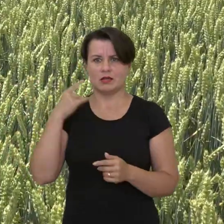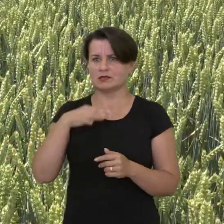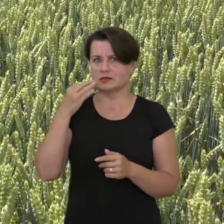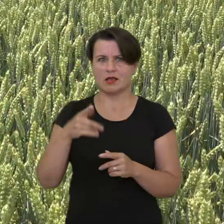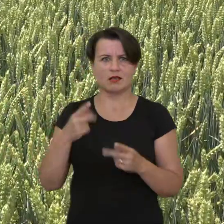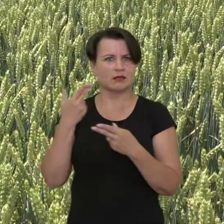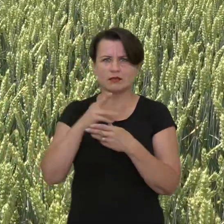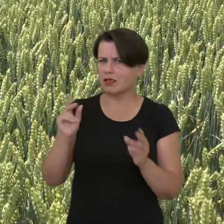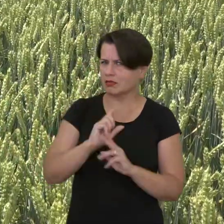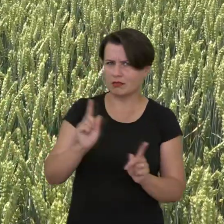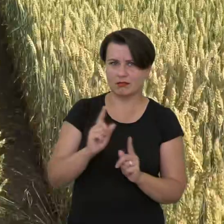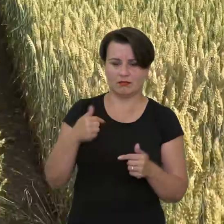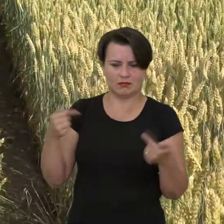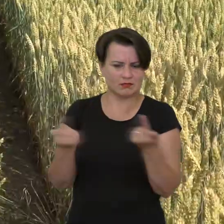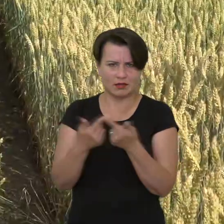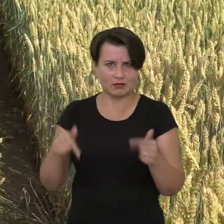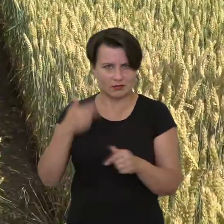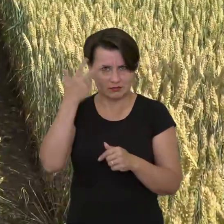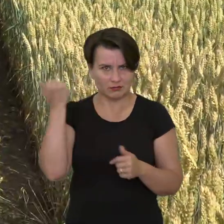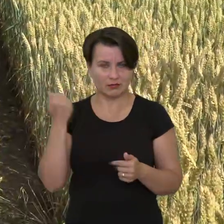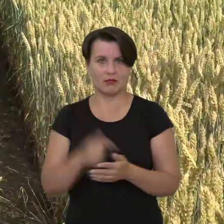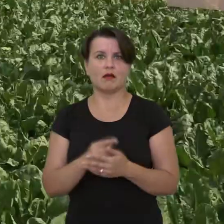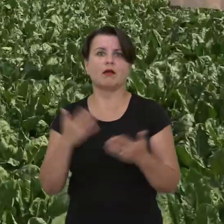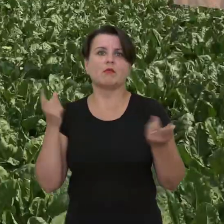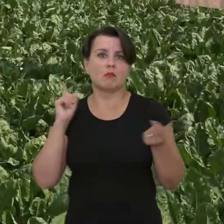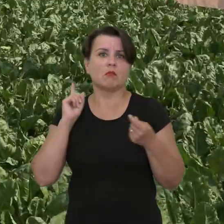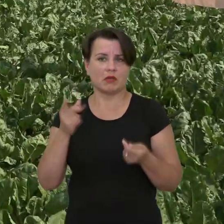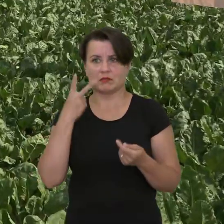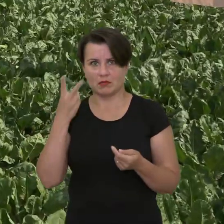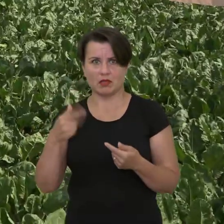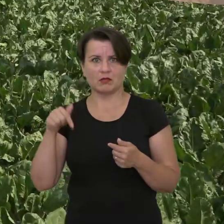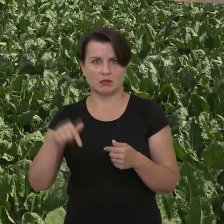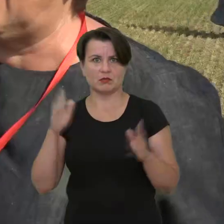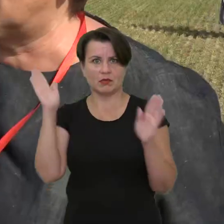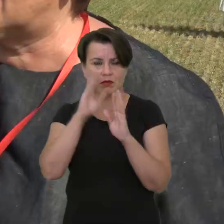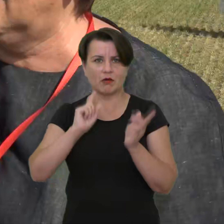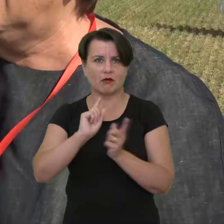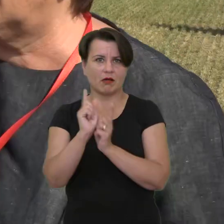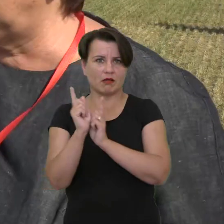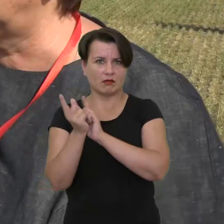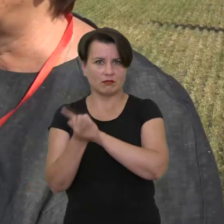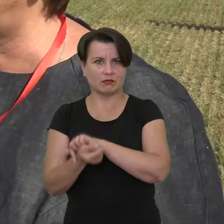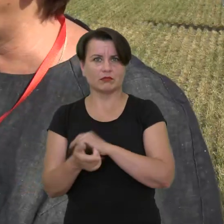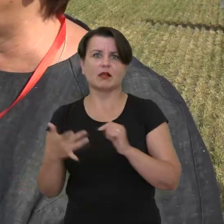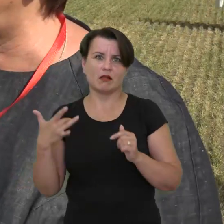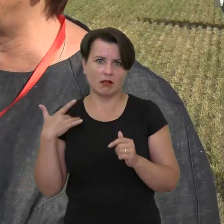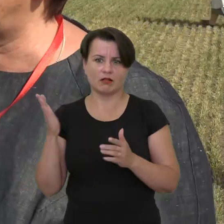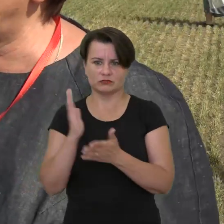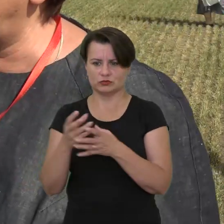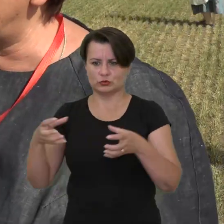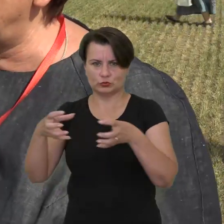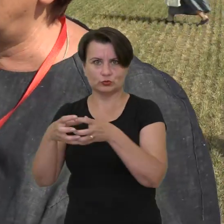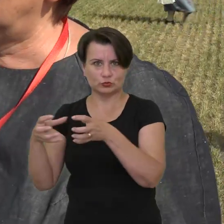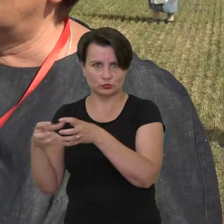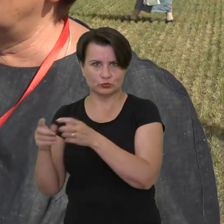sakydavom, ne, čia mūsų klimatas netikės. Bet kaip matom, kad viskas truputėlį keičiasi, galbūt jau yra ir